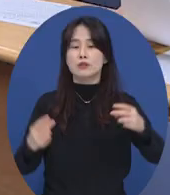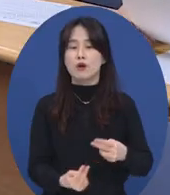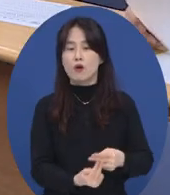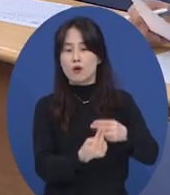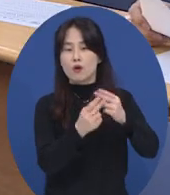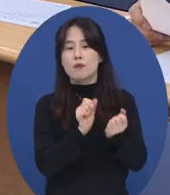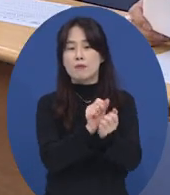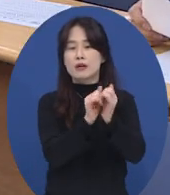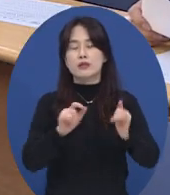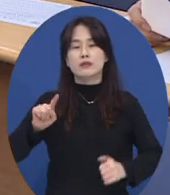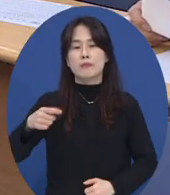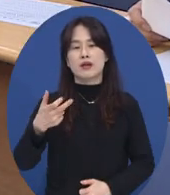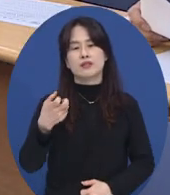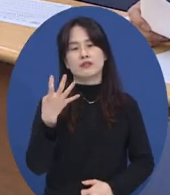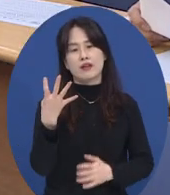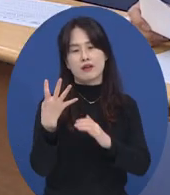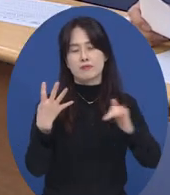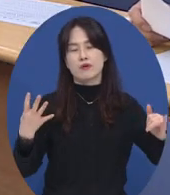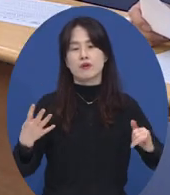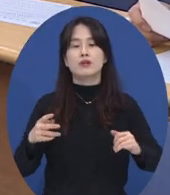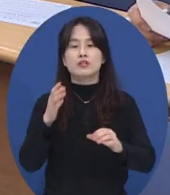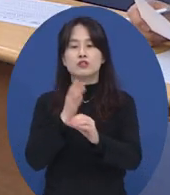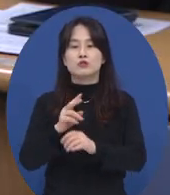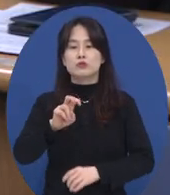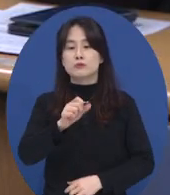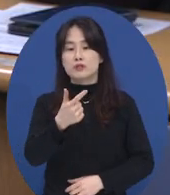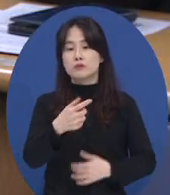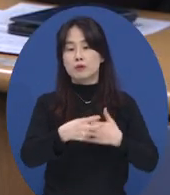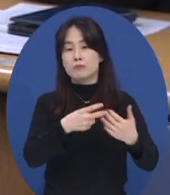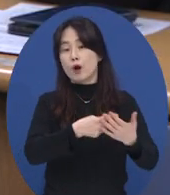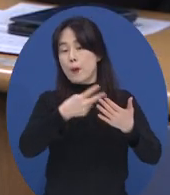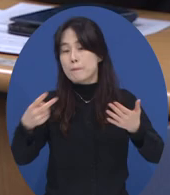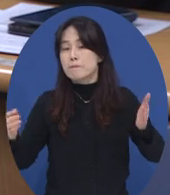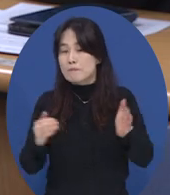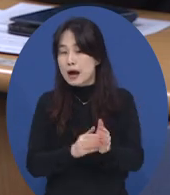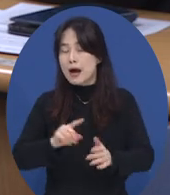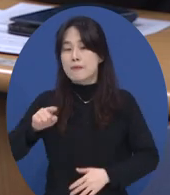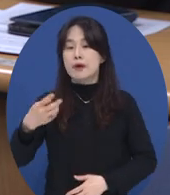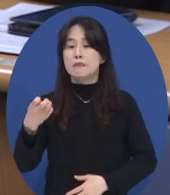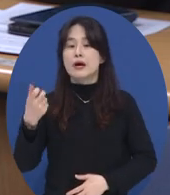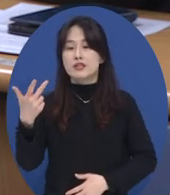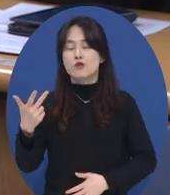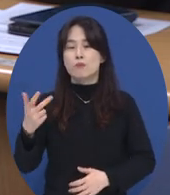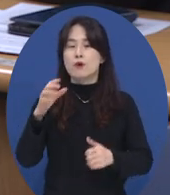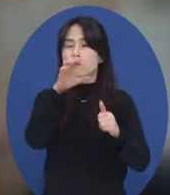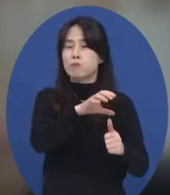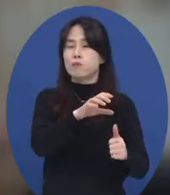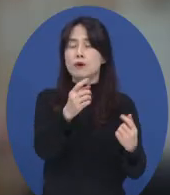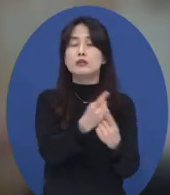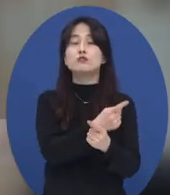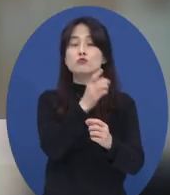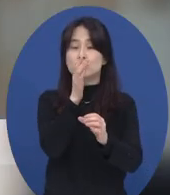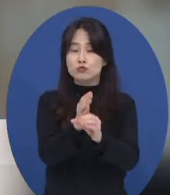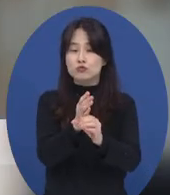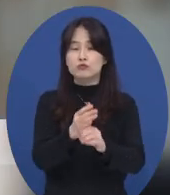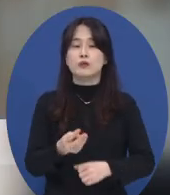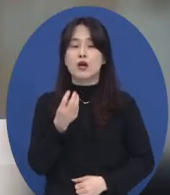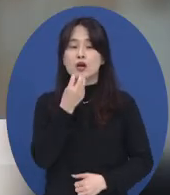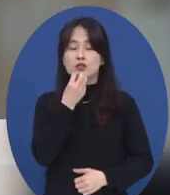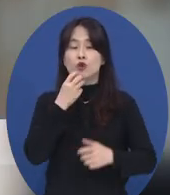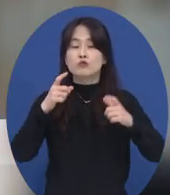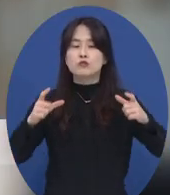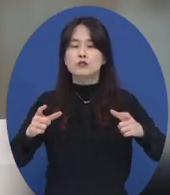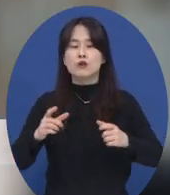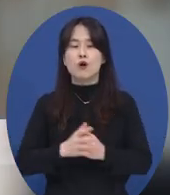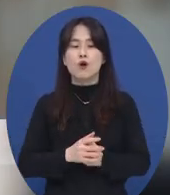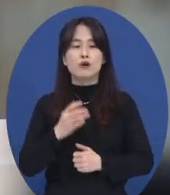총 174명, 이중 26명은 퇴원했고 147명은 격리 치료 중입니다. 서울 지역 콜센터의